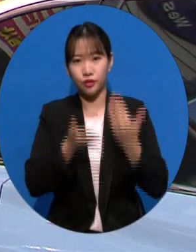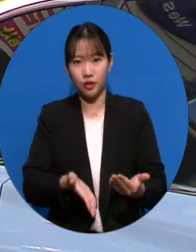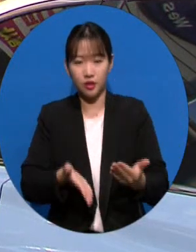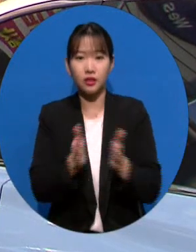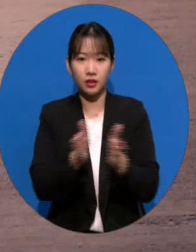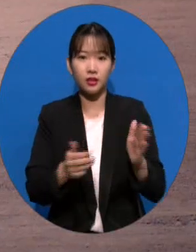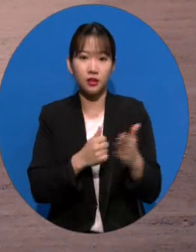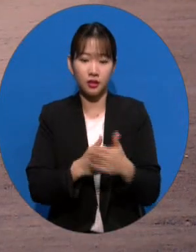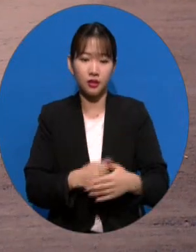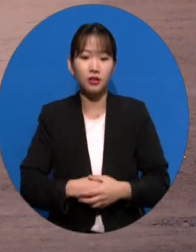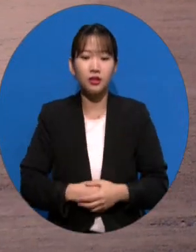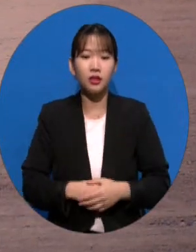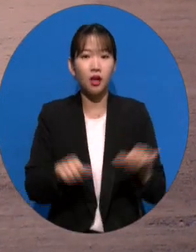때문입니다.